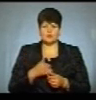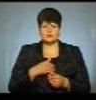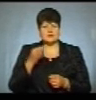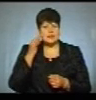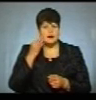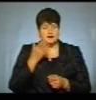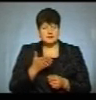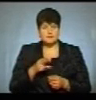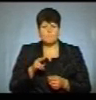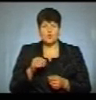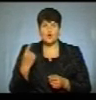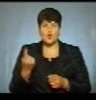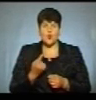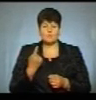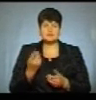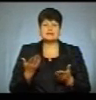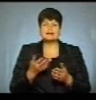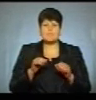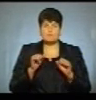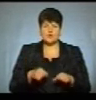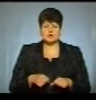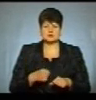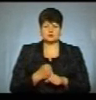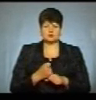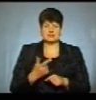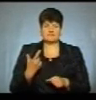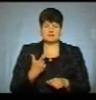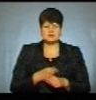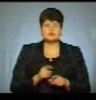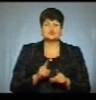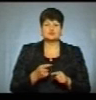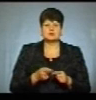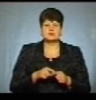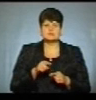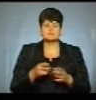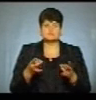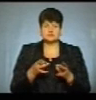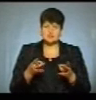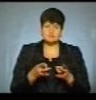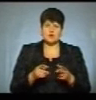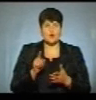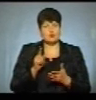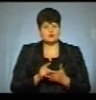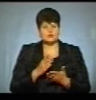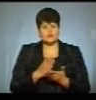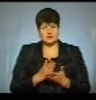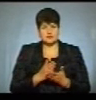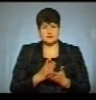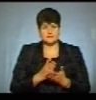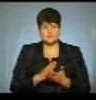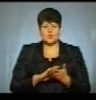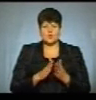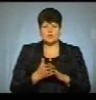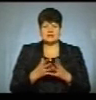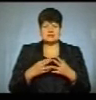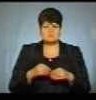нагадали по області, де можна пройти вакцинацію, що для цього насамперед необхідно, чи обов'язково є при цьому угода із